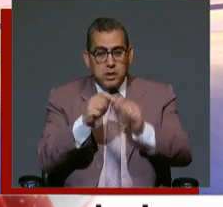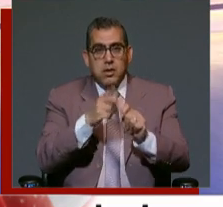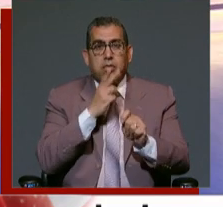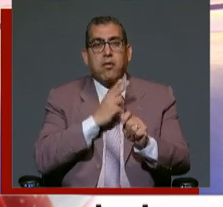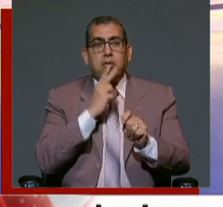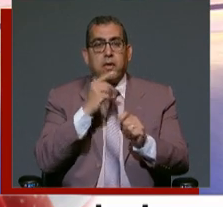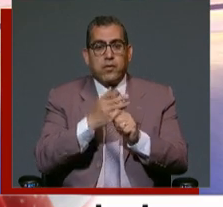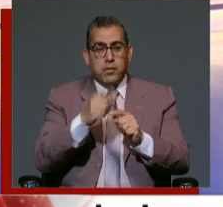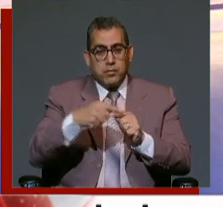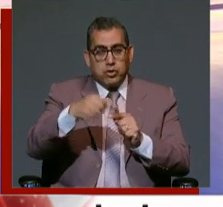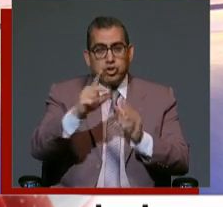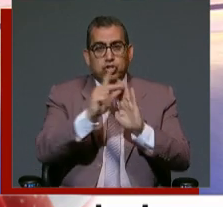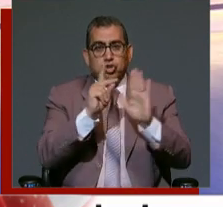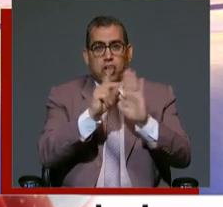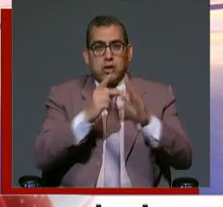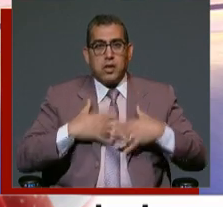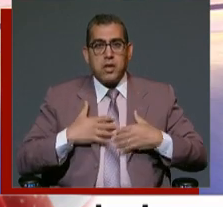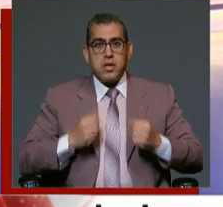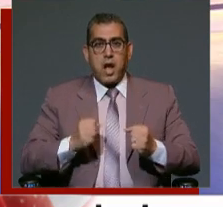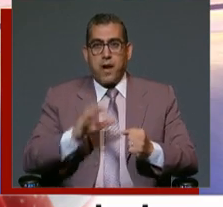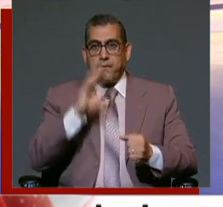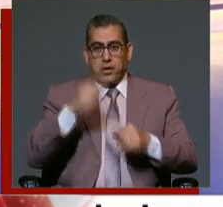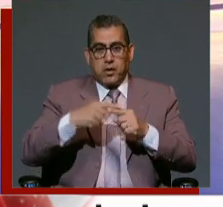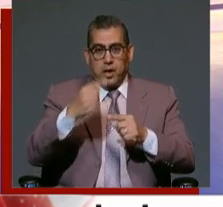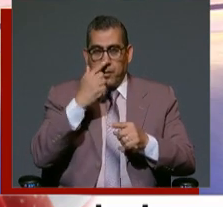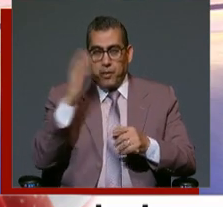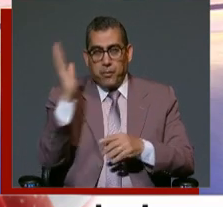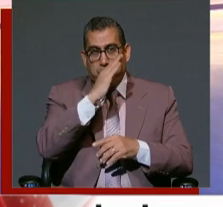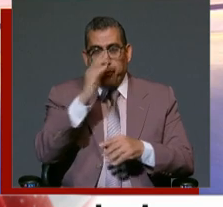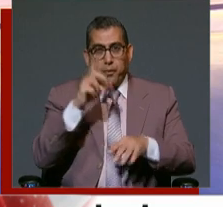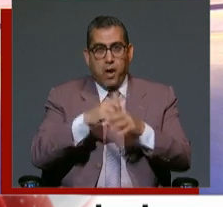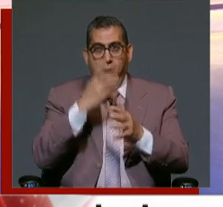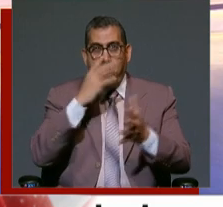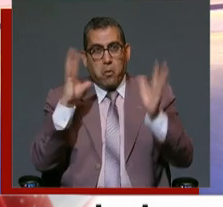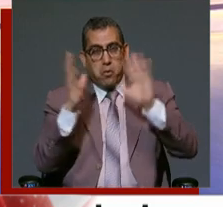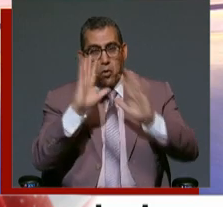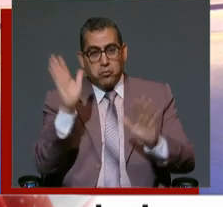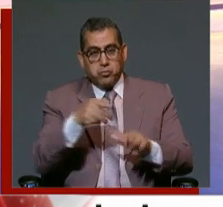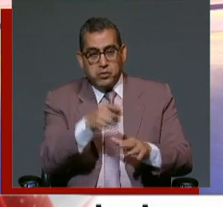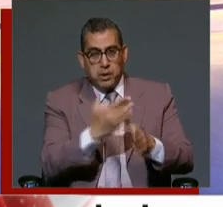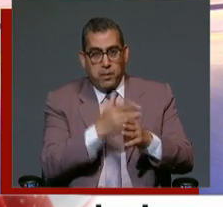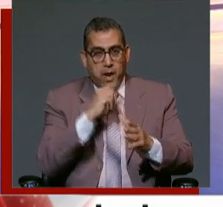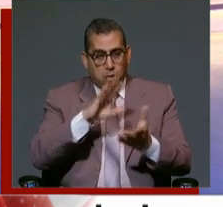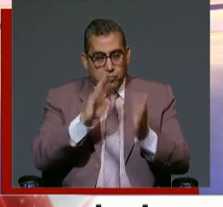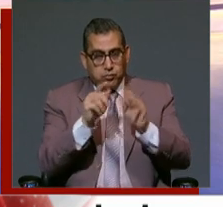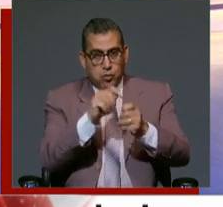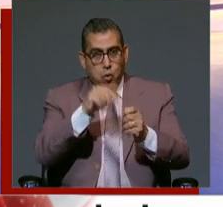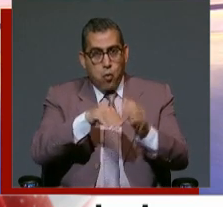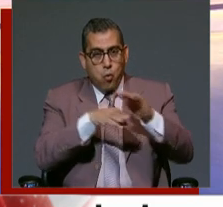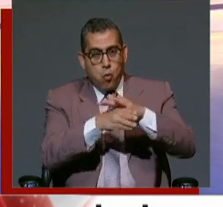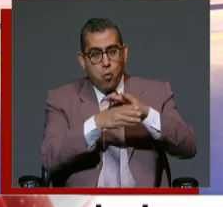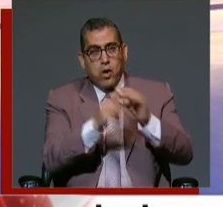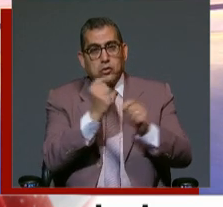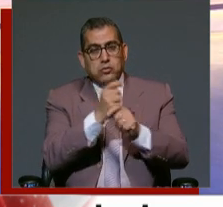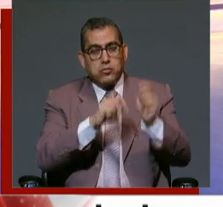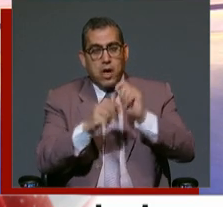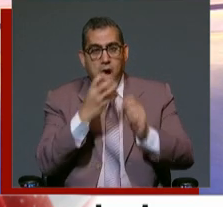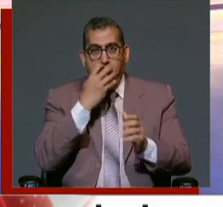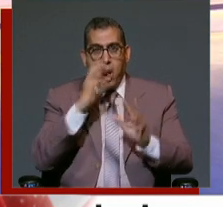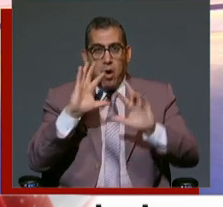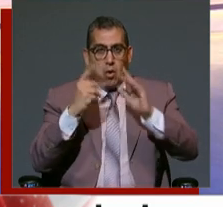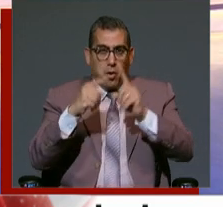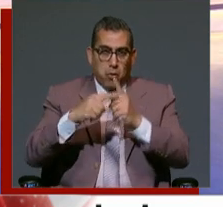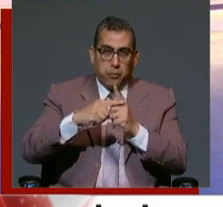تراعي اشتراطات البيئة العالمية مراعاة للمناخ والحفاظ على ألا تتغير درجة حرارة